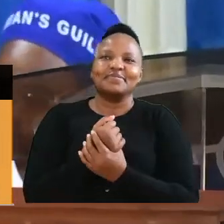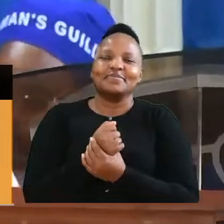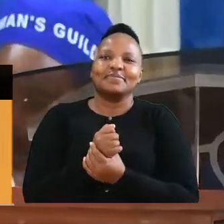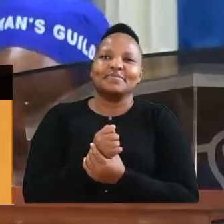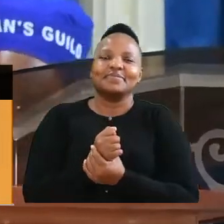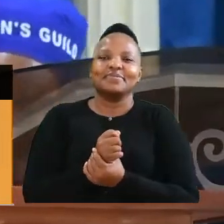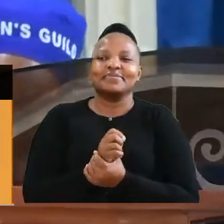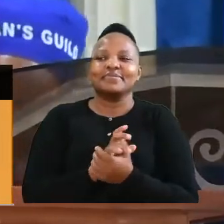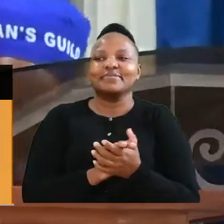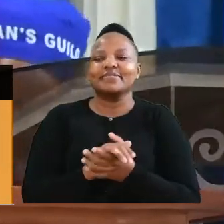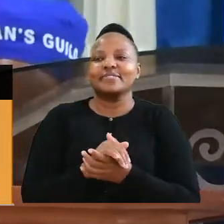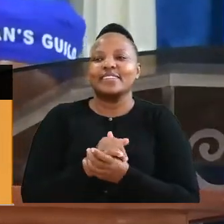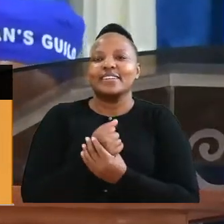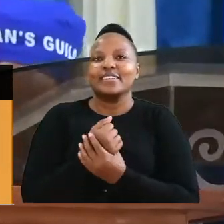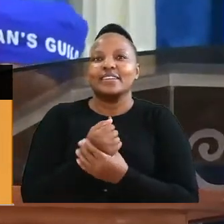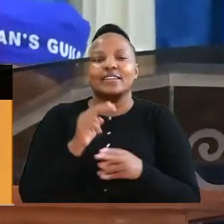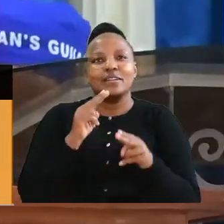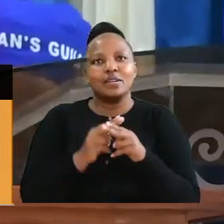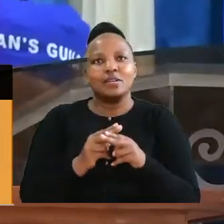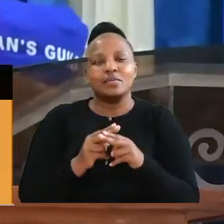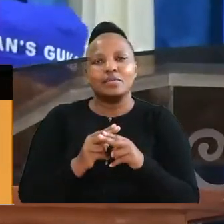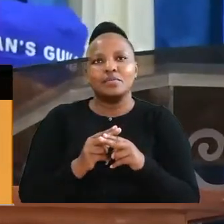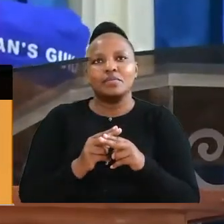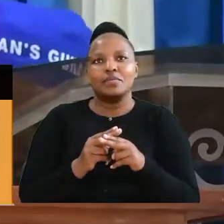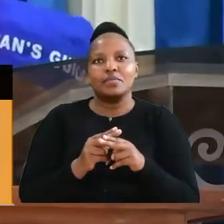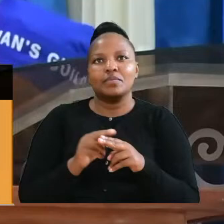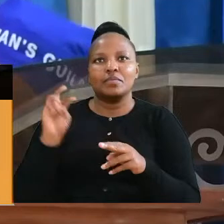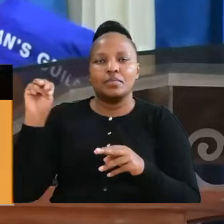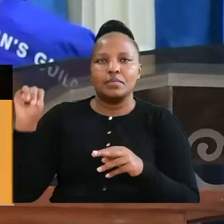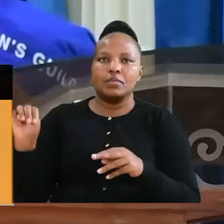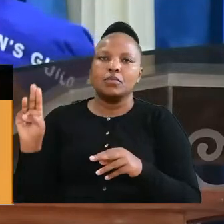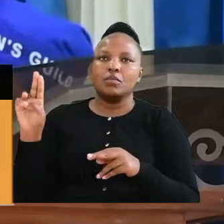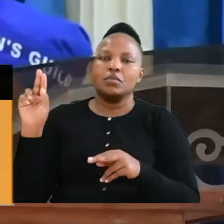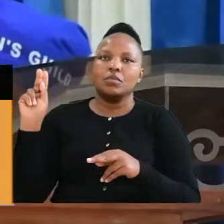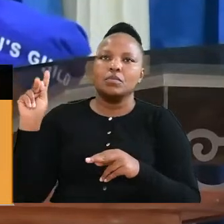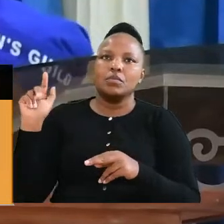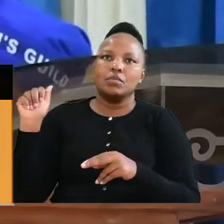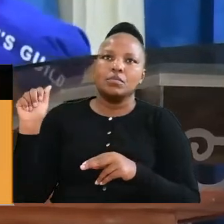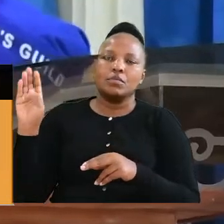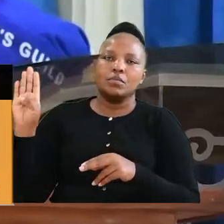Asante. Jina langu ni Mukabi Ndungu, kama